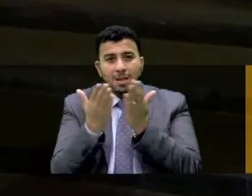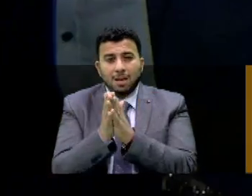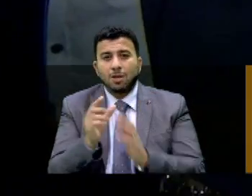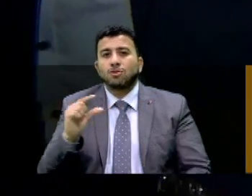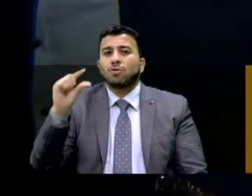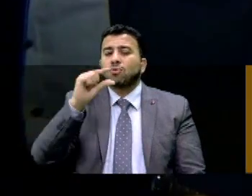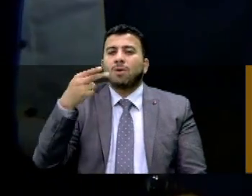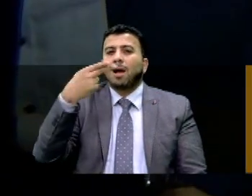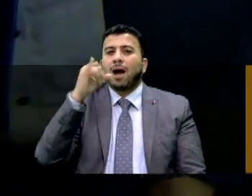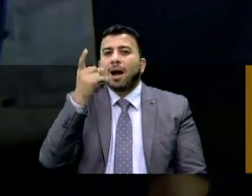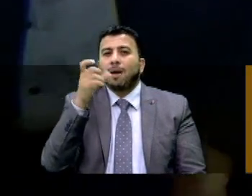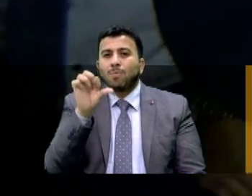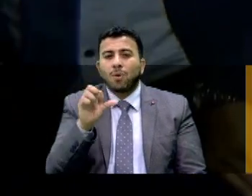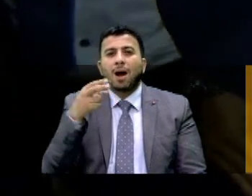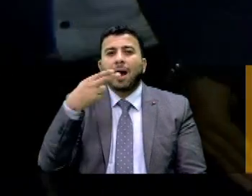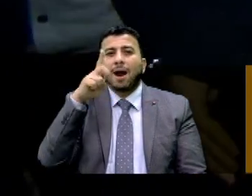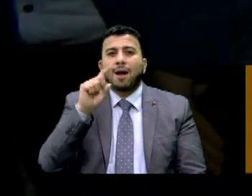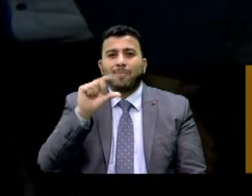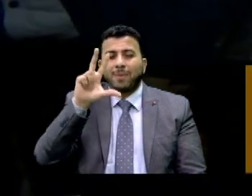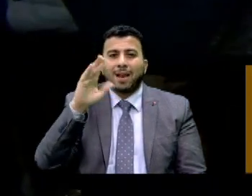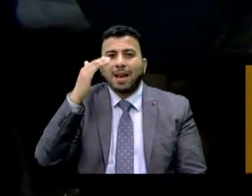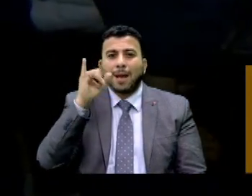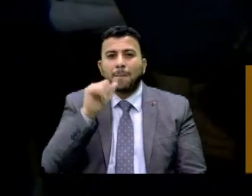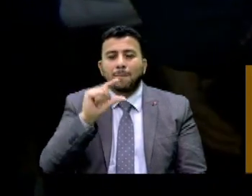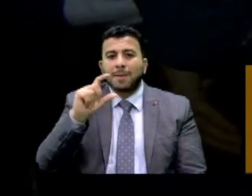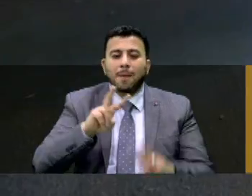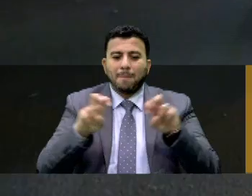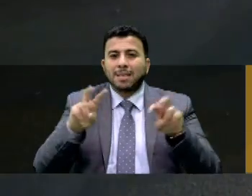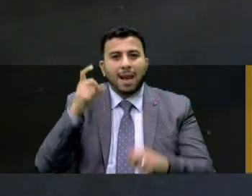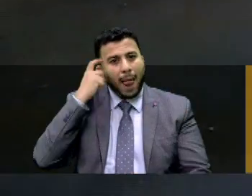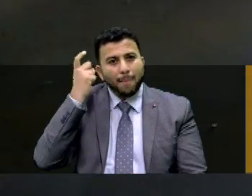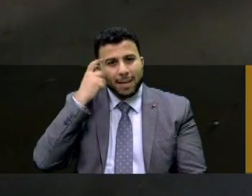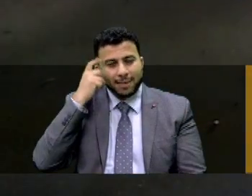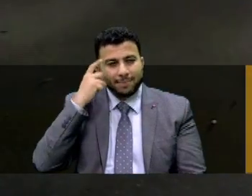والدكتور عمرو عبد الحميد مدير أكاديمية الشارقة للبحث العلمي.